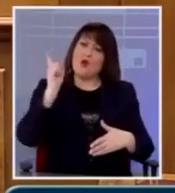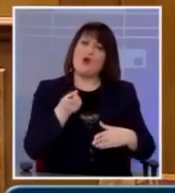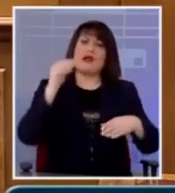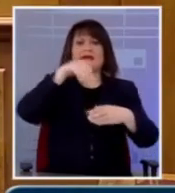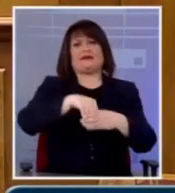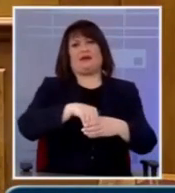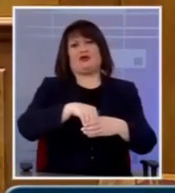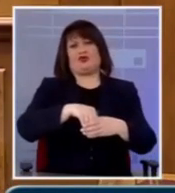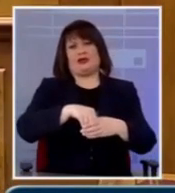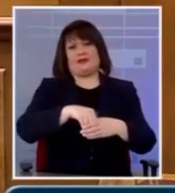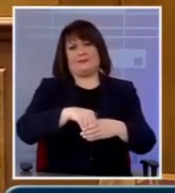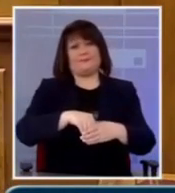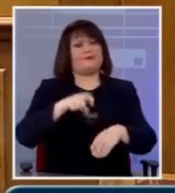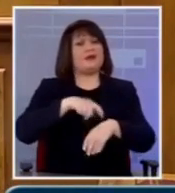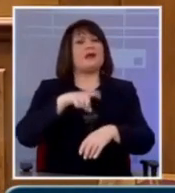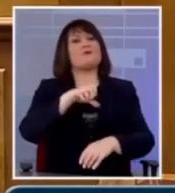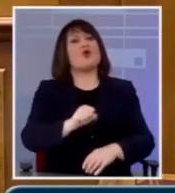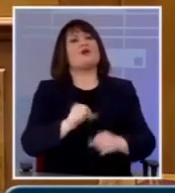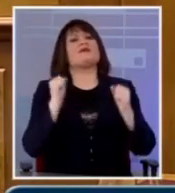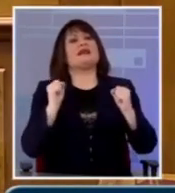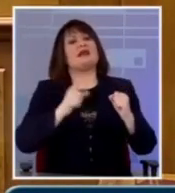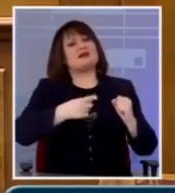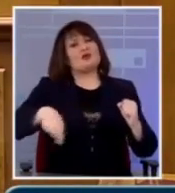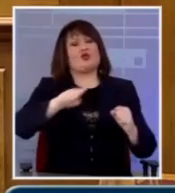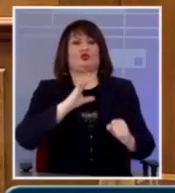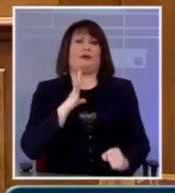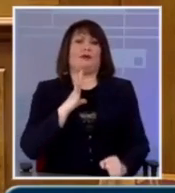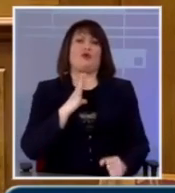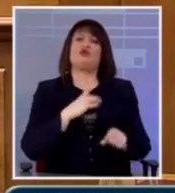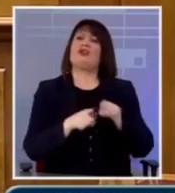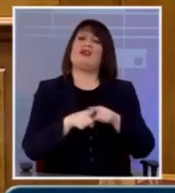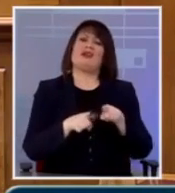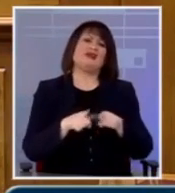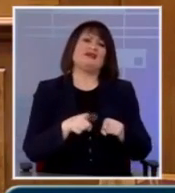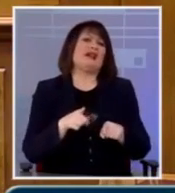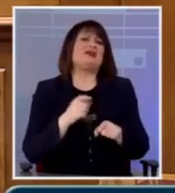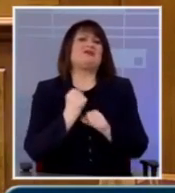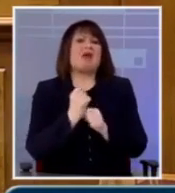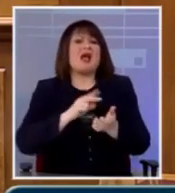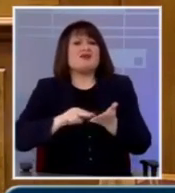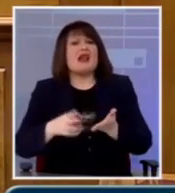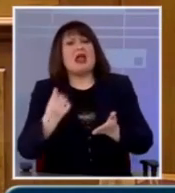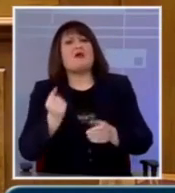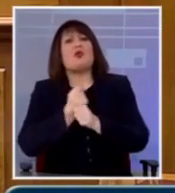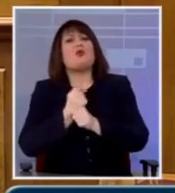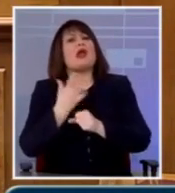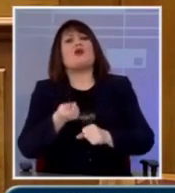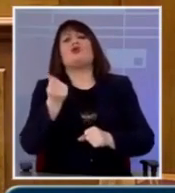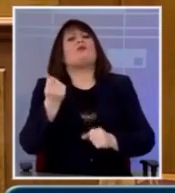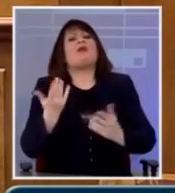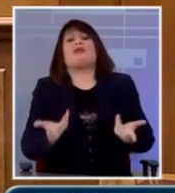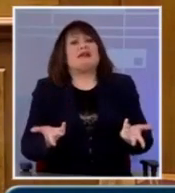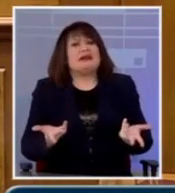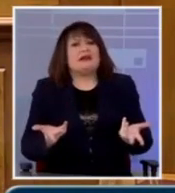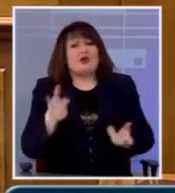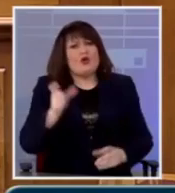ιατροφαρμακευτικής φροντίδας και πρόληψης υγείας σε όλους, ανεξάρτητα από την εργασιακή, ασφαλιστική, οικονομική κατάσταση